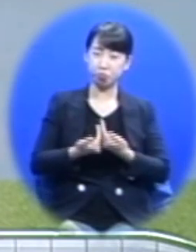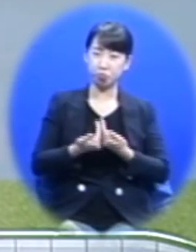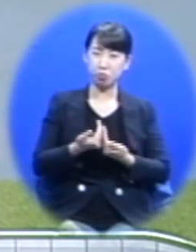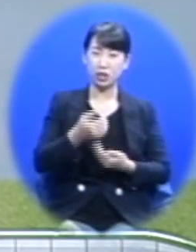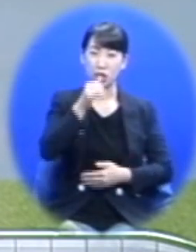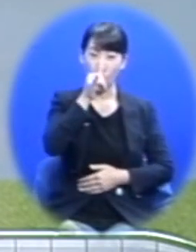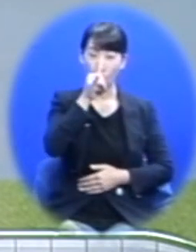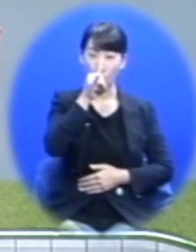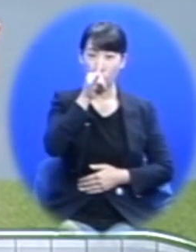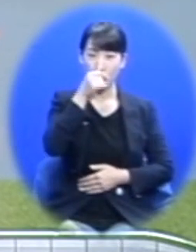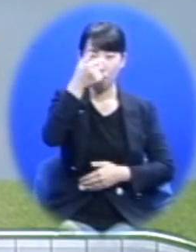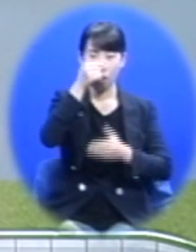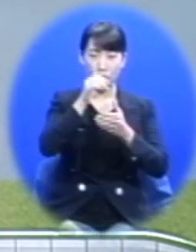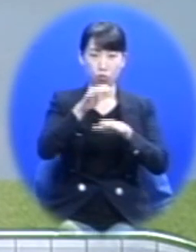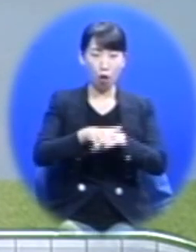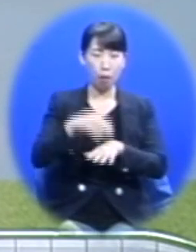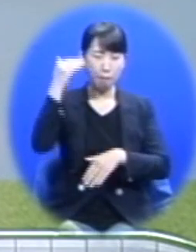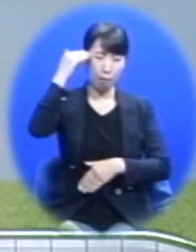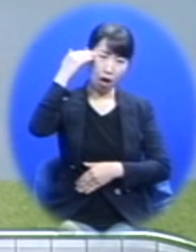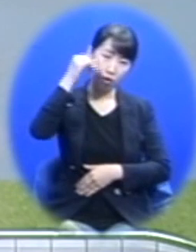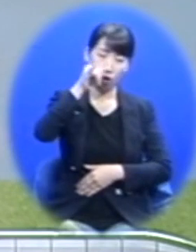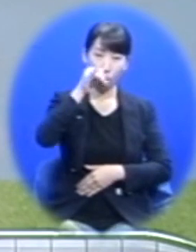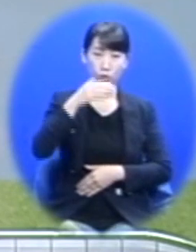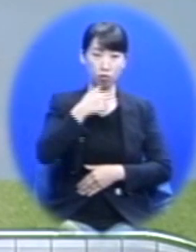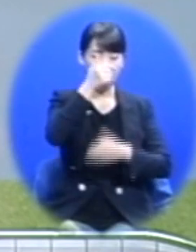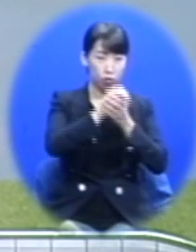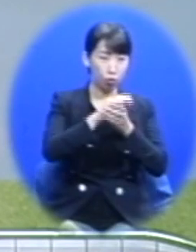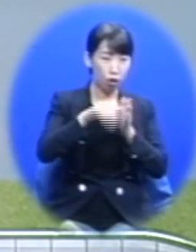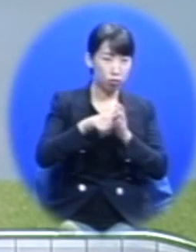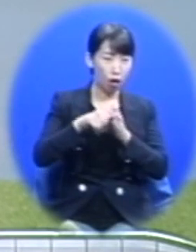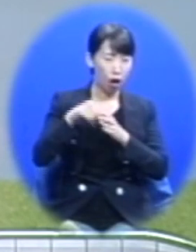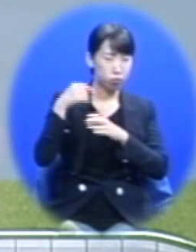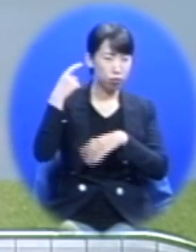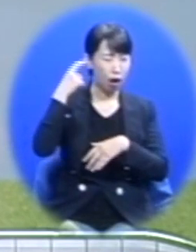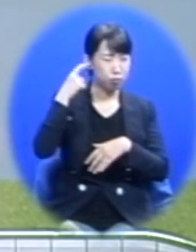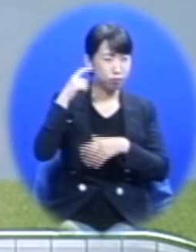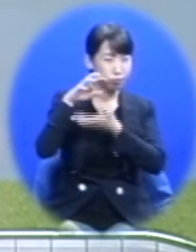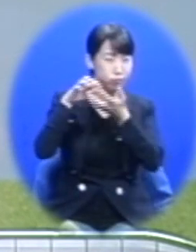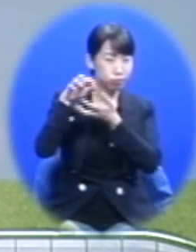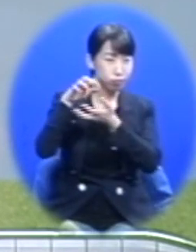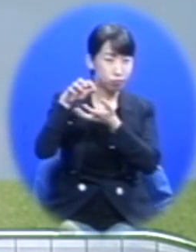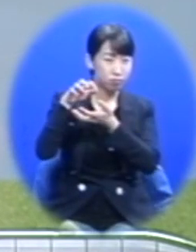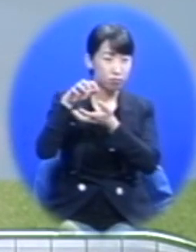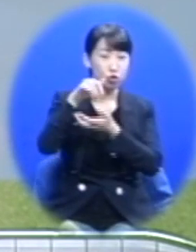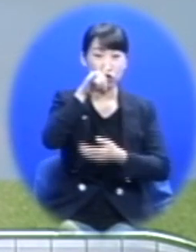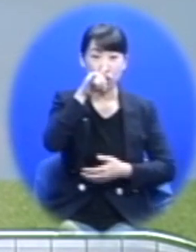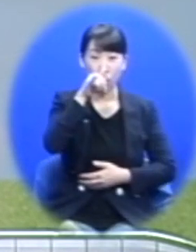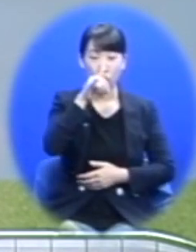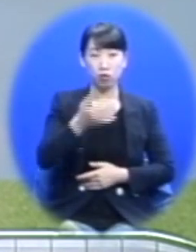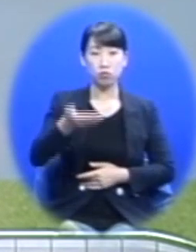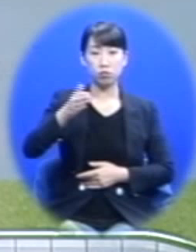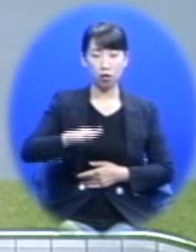쉽습니다. 예배에 방해가 되고 내가 기도하는 일에 자꾸 거슬리게 되니까. 그러나 그때